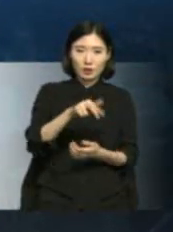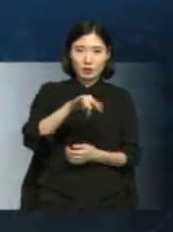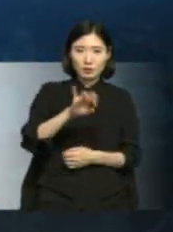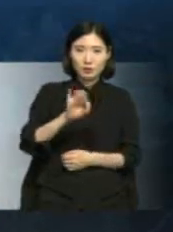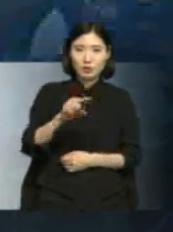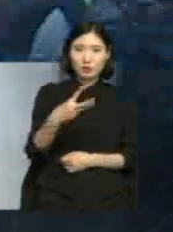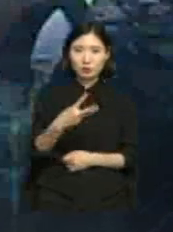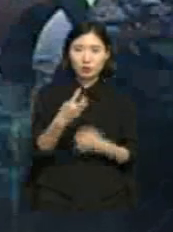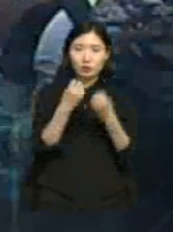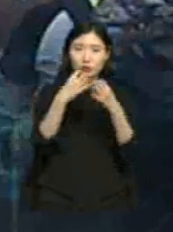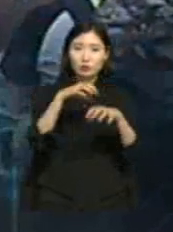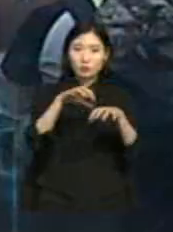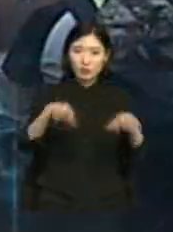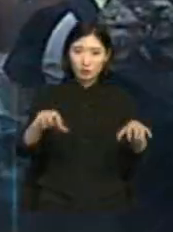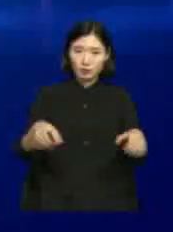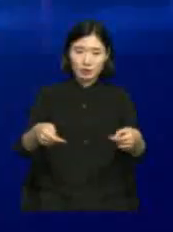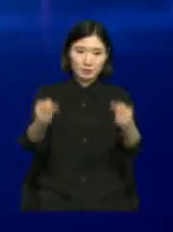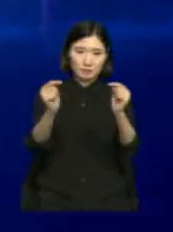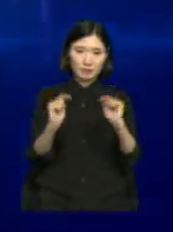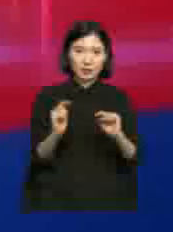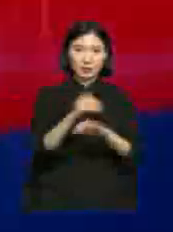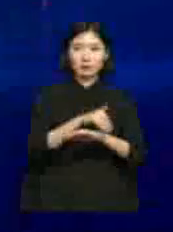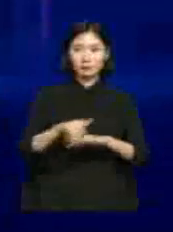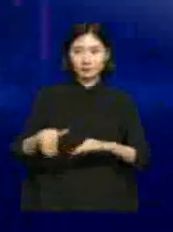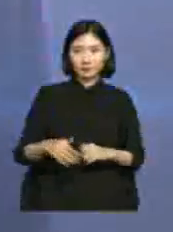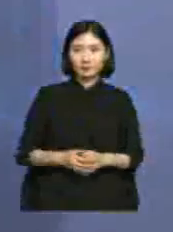예정입니다. 이예진 기자가 보도합니다.